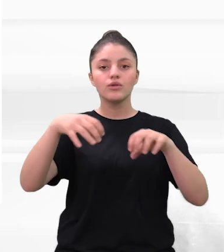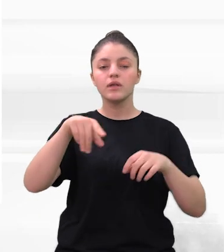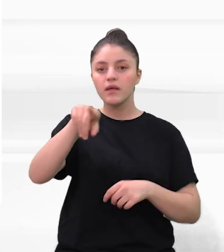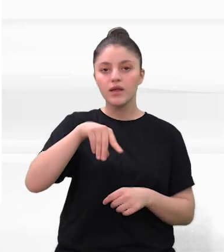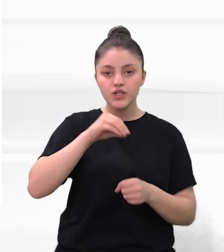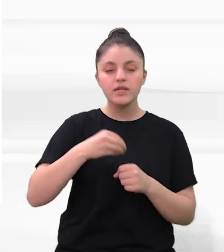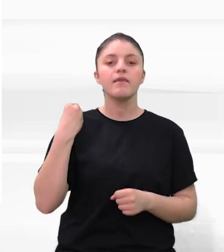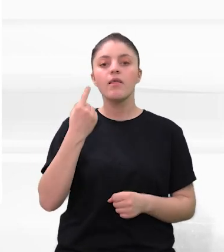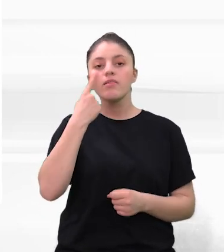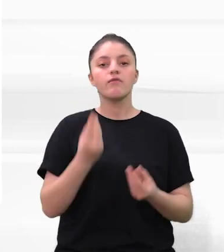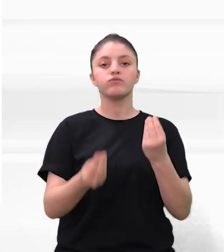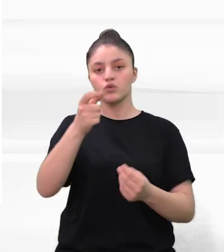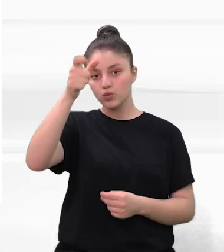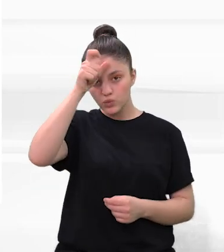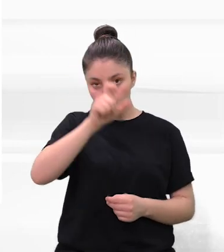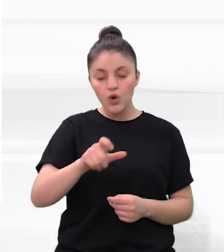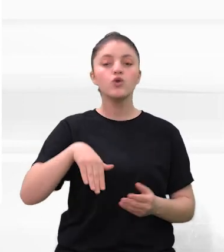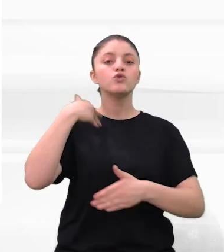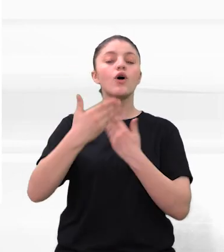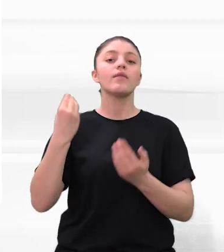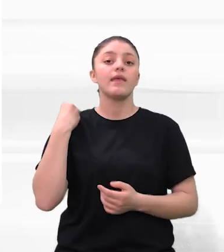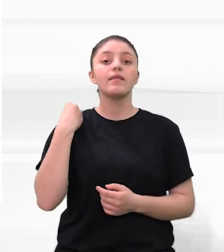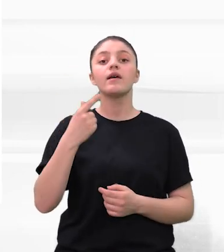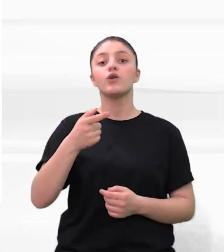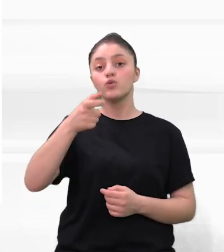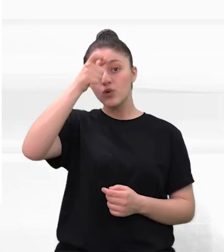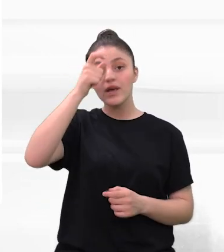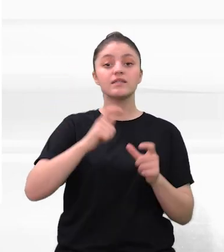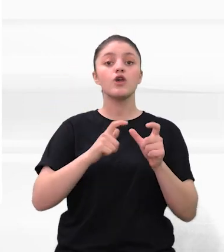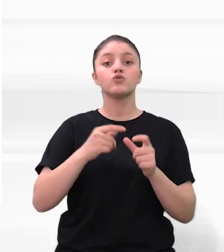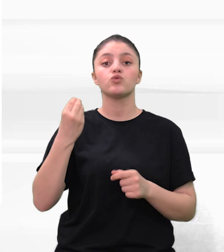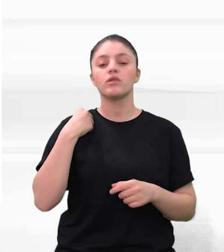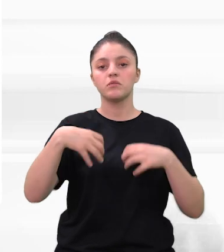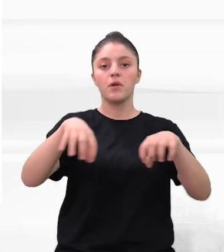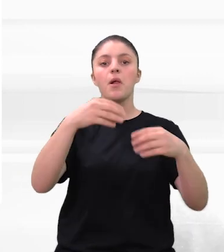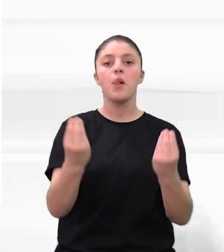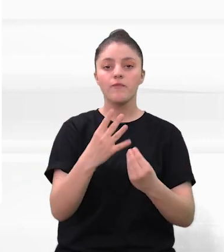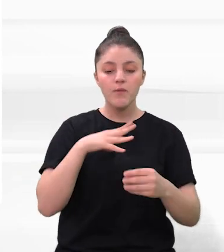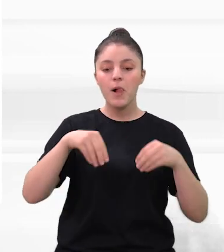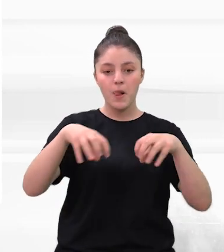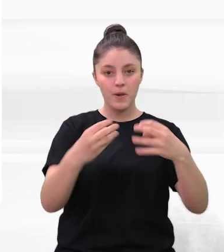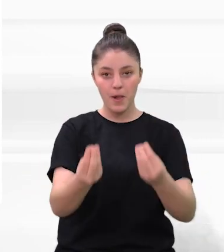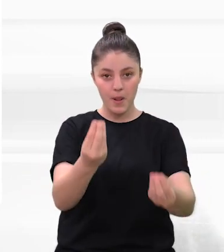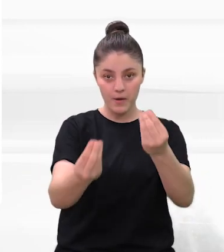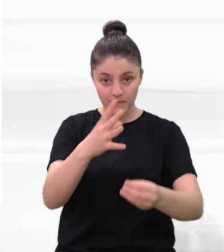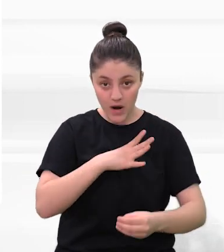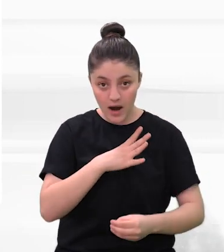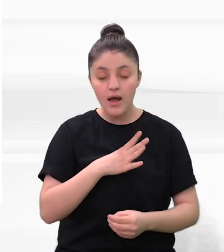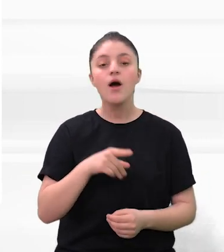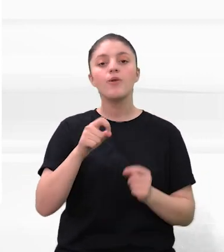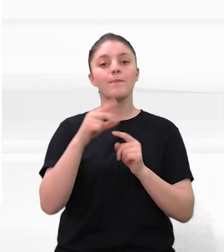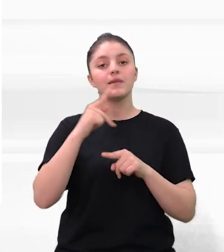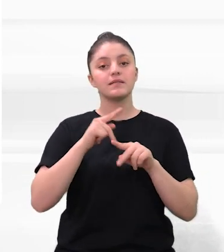Anadolu'da Yeniden Türkiye Selçuklu beylikleri dönemi başlamıştır ve bu ikinci beylikler döneminde ortaya çıkan beylikler